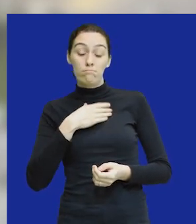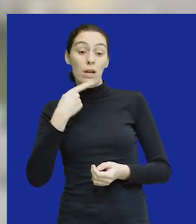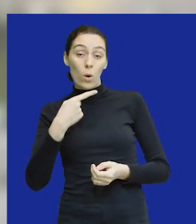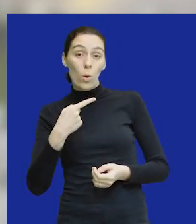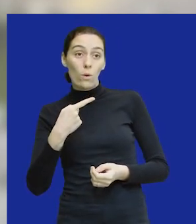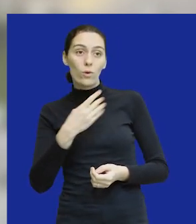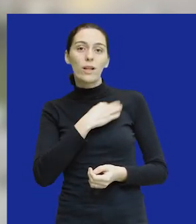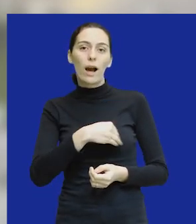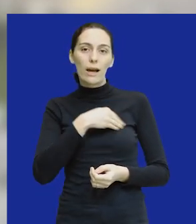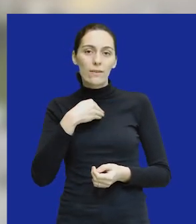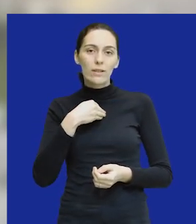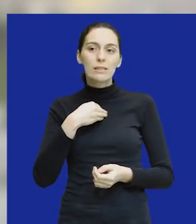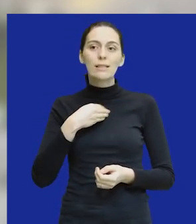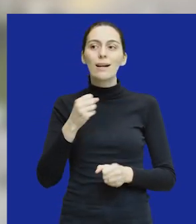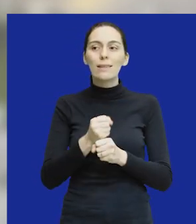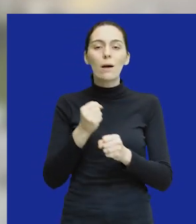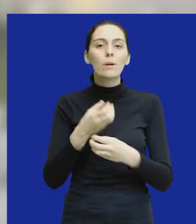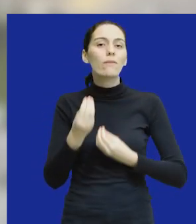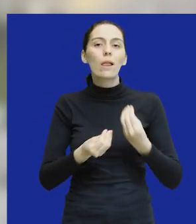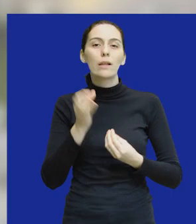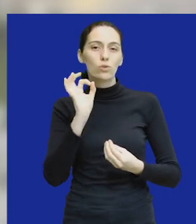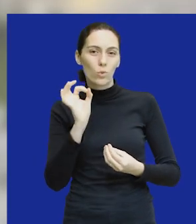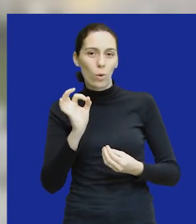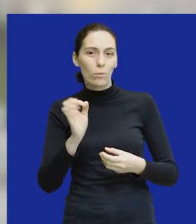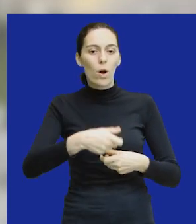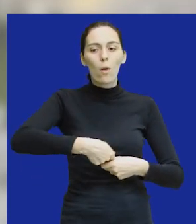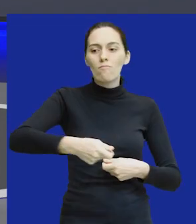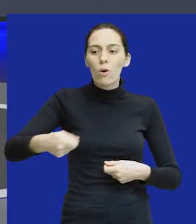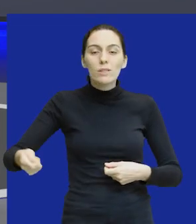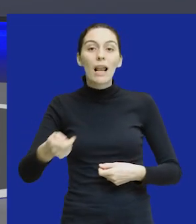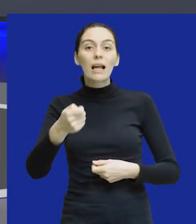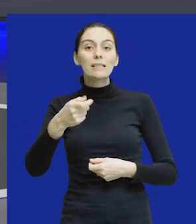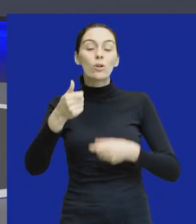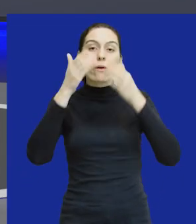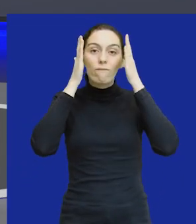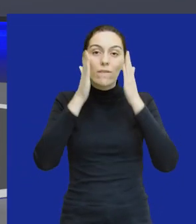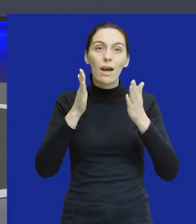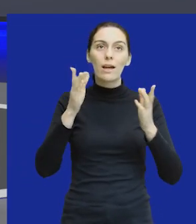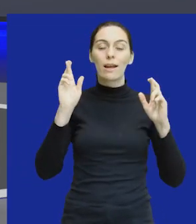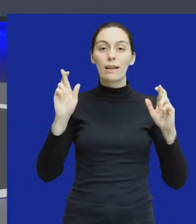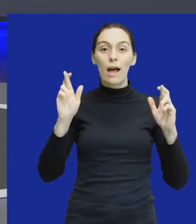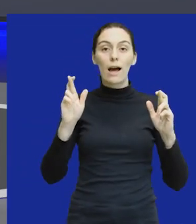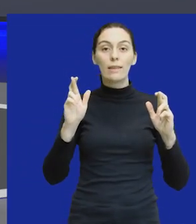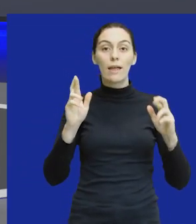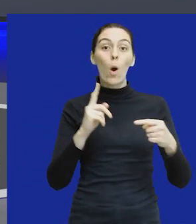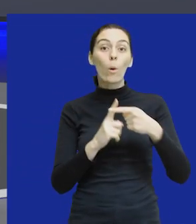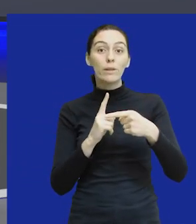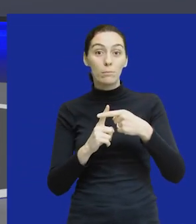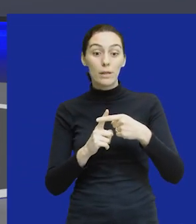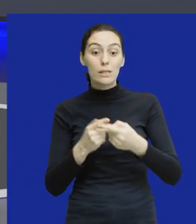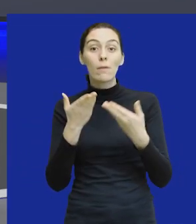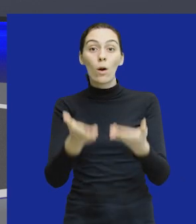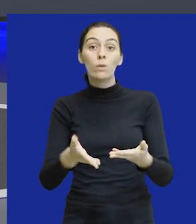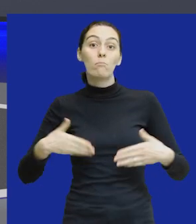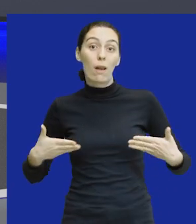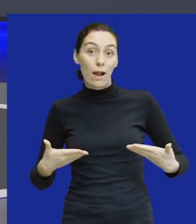ipak napravila nešto dobro. Posijala je to zrno vjere i zrno nade i optimizma u